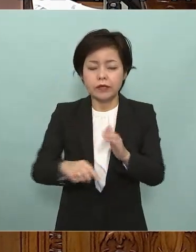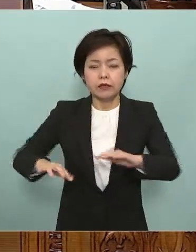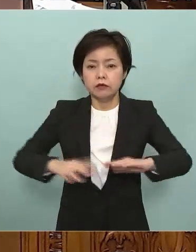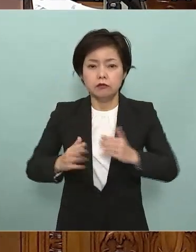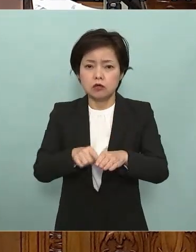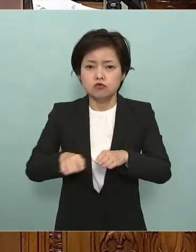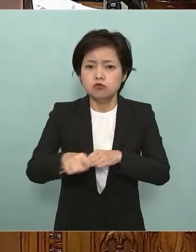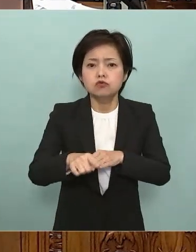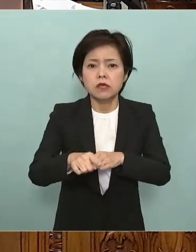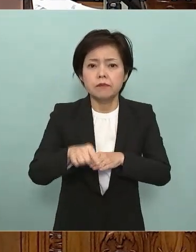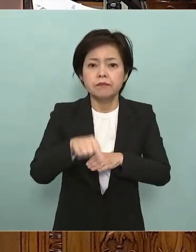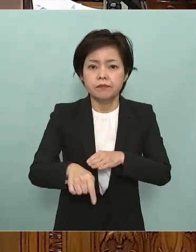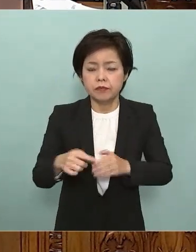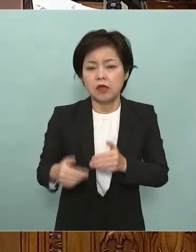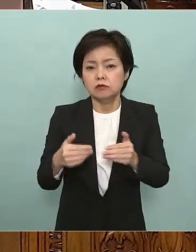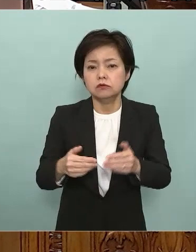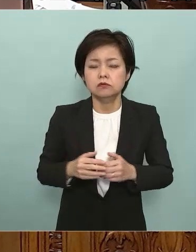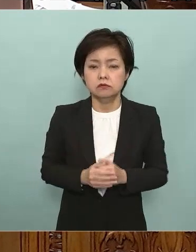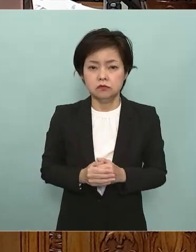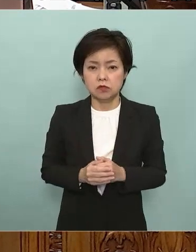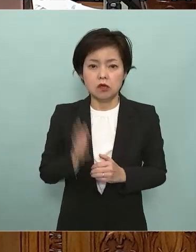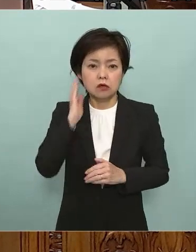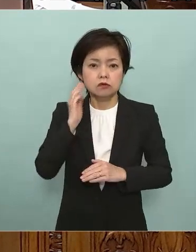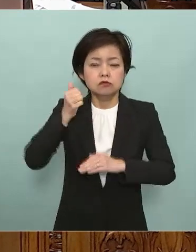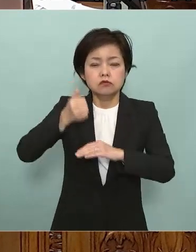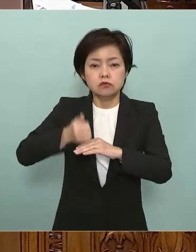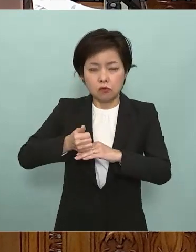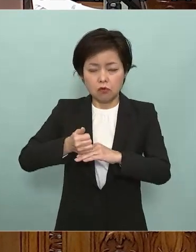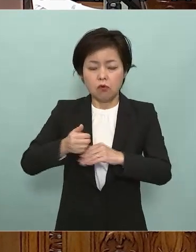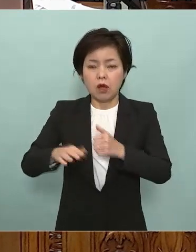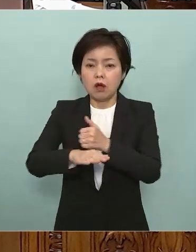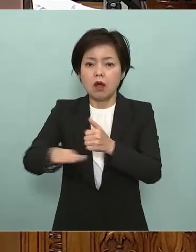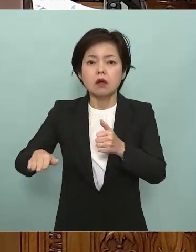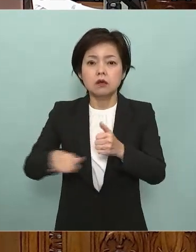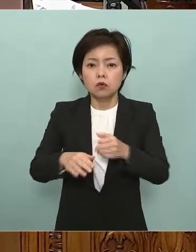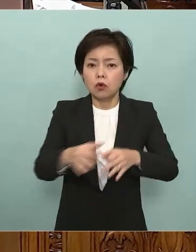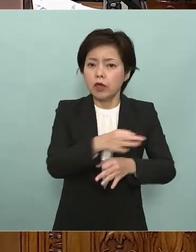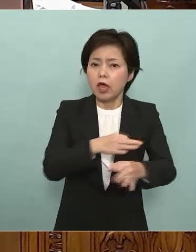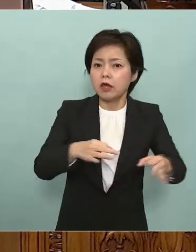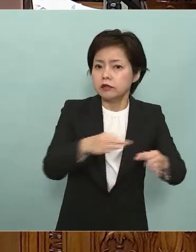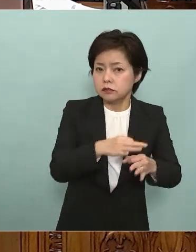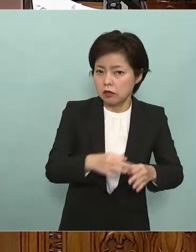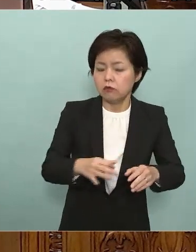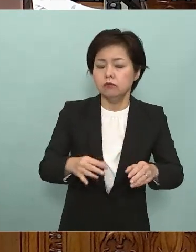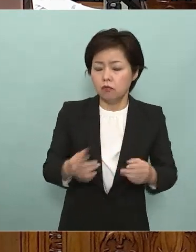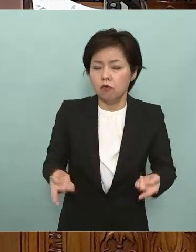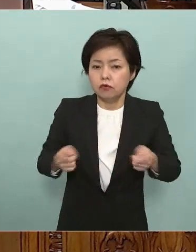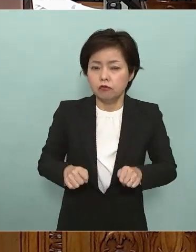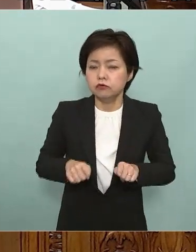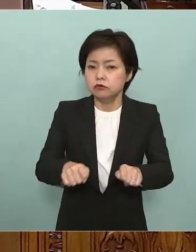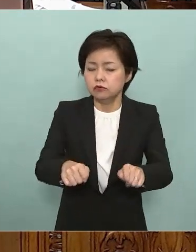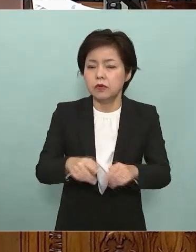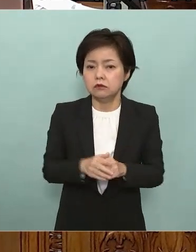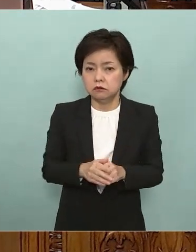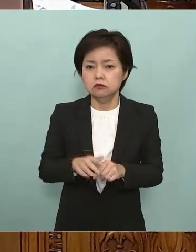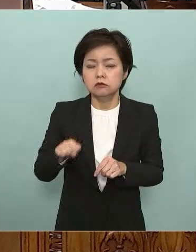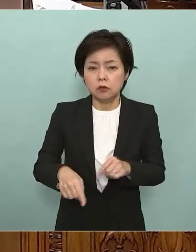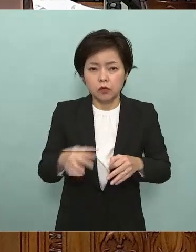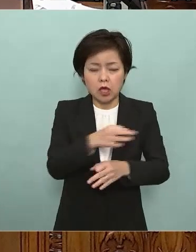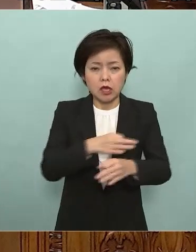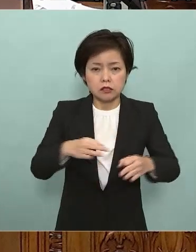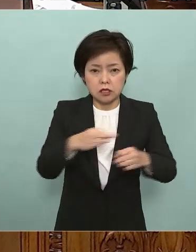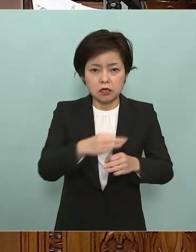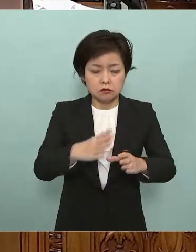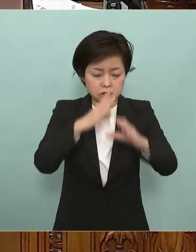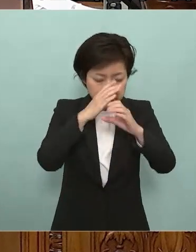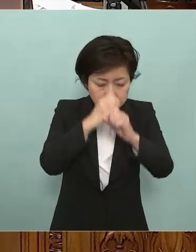向となっています。総理が環境と経済の両立が必要と言いながら、実は環境を軽視し経済を最優